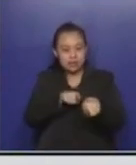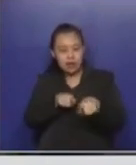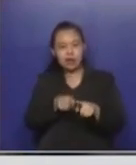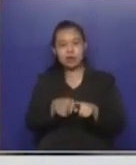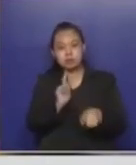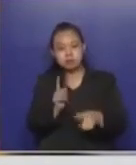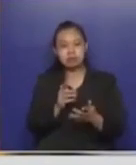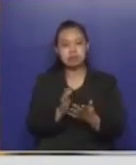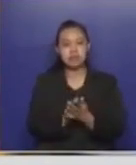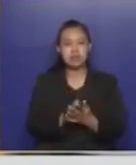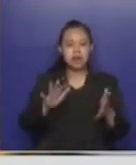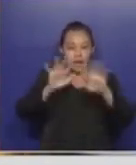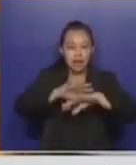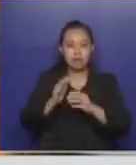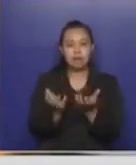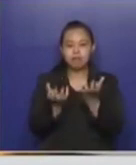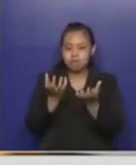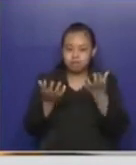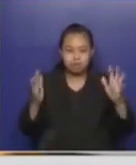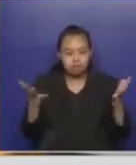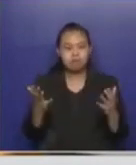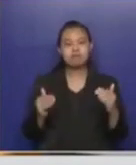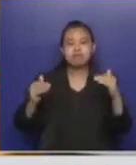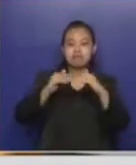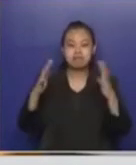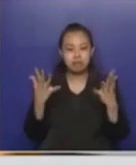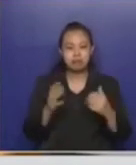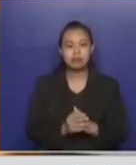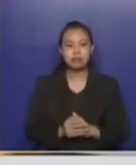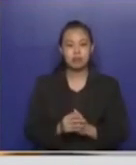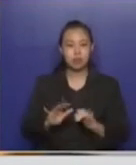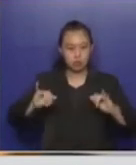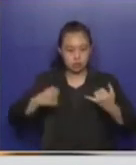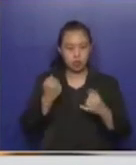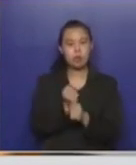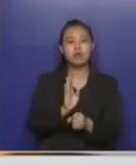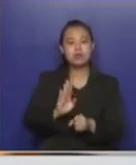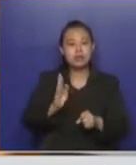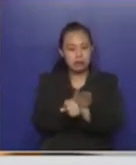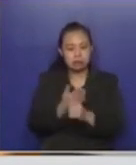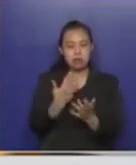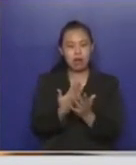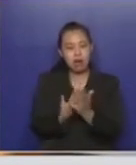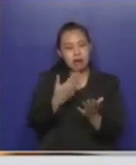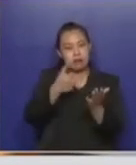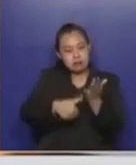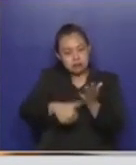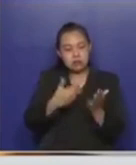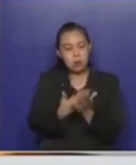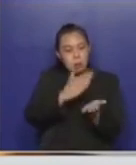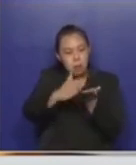รมสำหรับเจ้าของธุรกิจแล้วที่ถึงสำหรับเจ้าของธุรกิจคนนึงที่ถึงกำหนดต้องจ่ายหนี้แต่เขาไม่มี